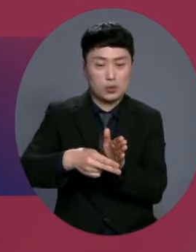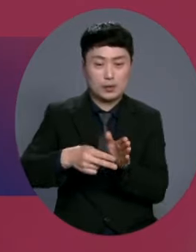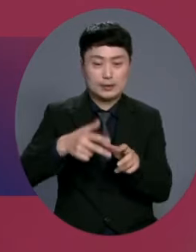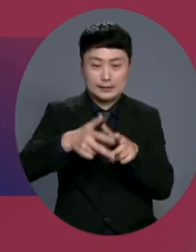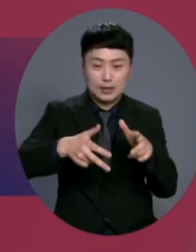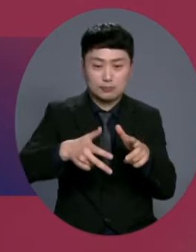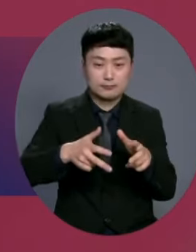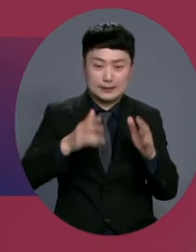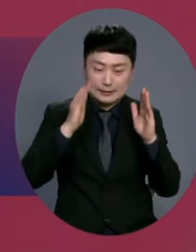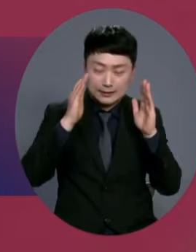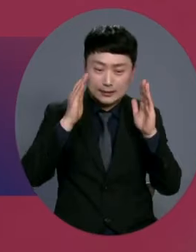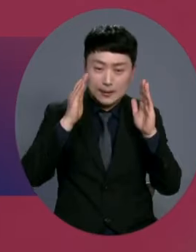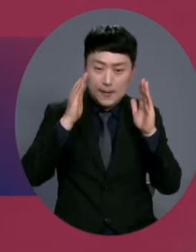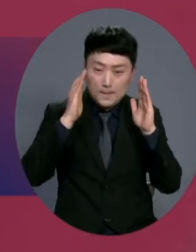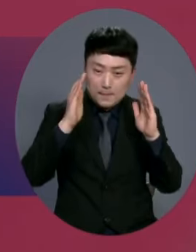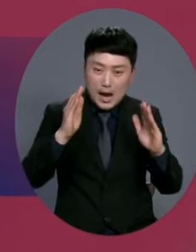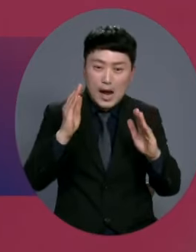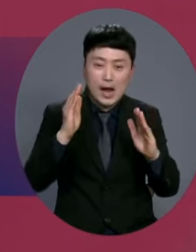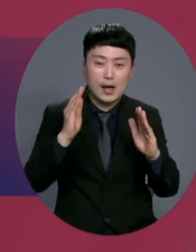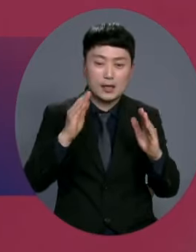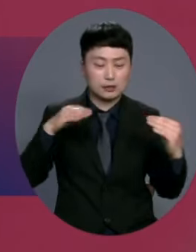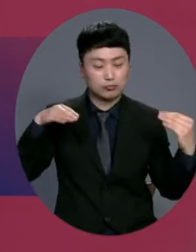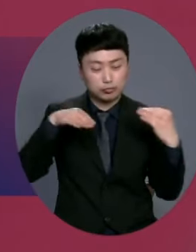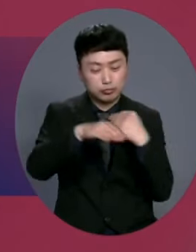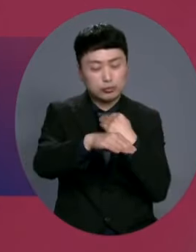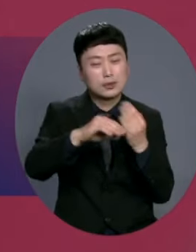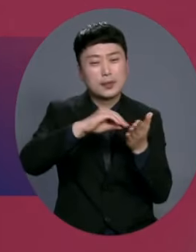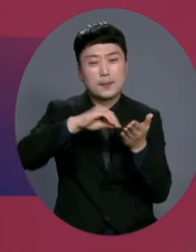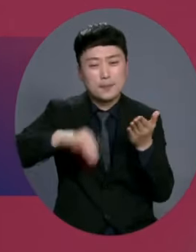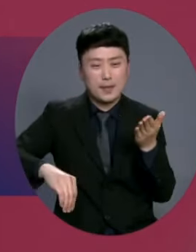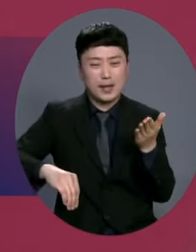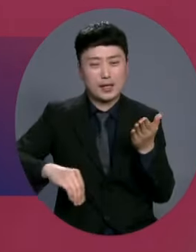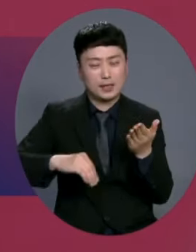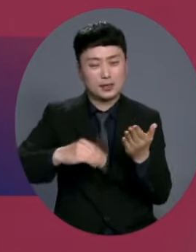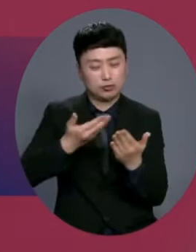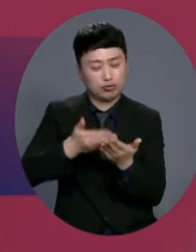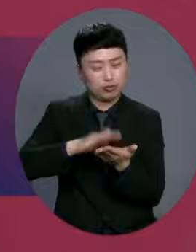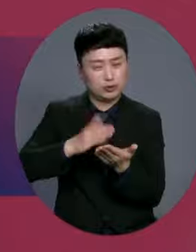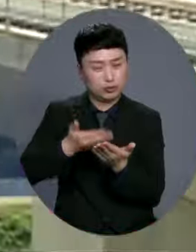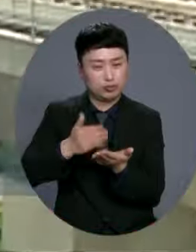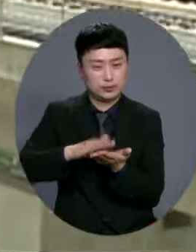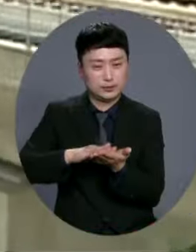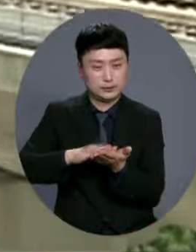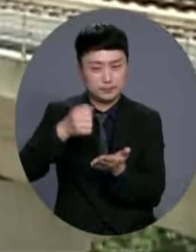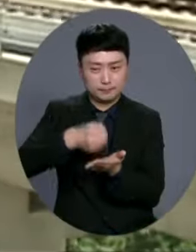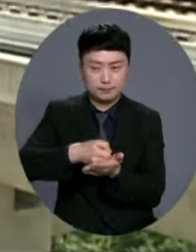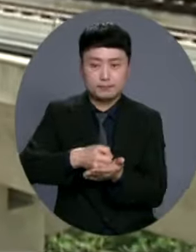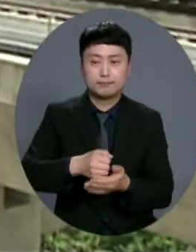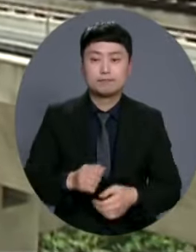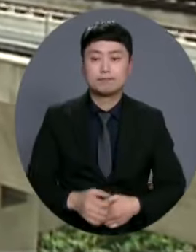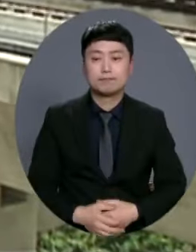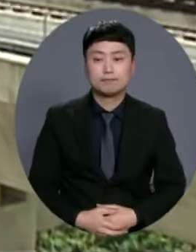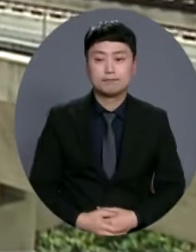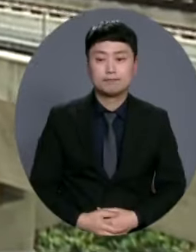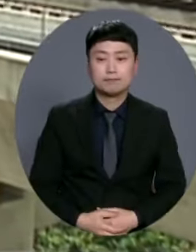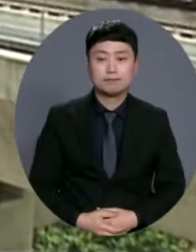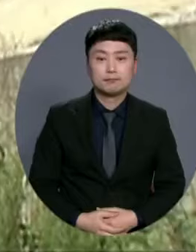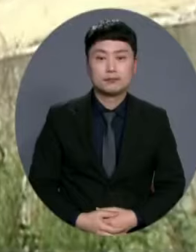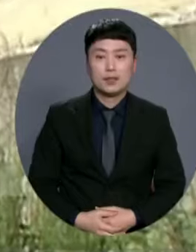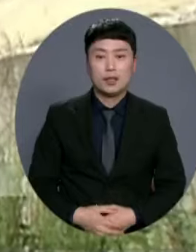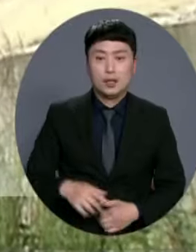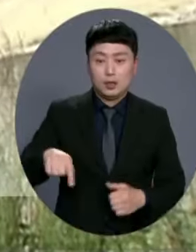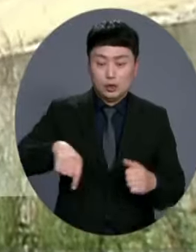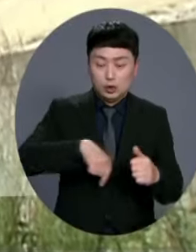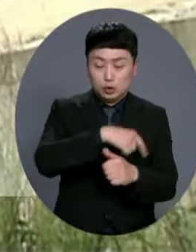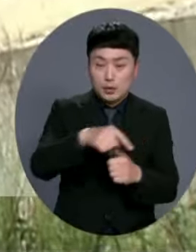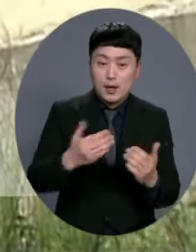사업의 기본 방향에서 복선화 부분을 삭제하는 등 수정 의결하였습니다. 여기에다 주변 지역